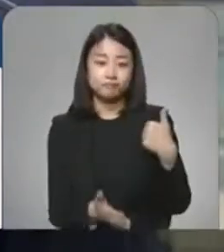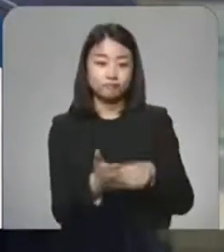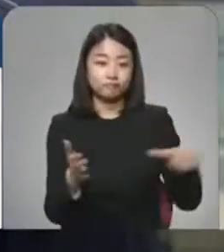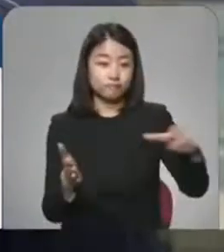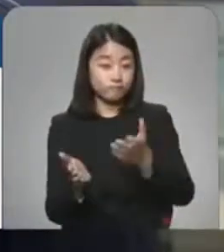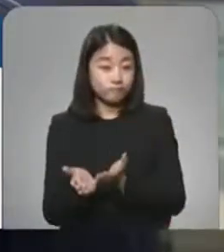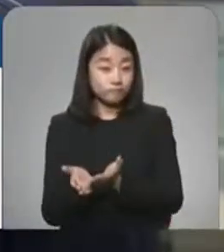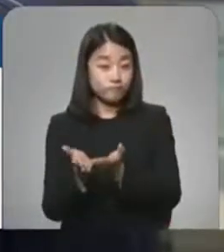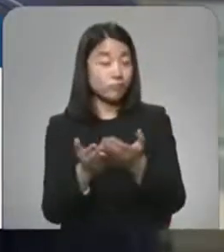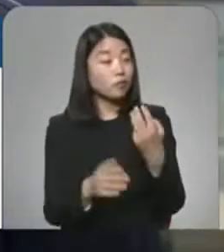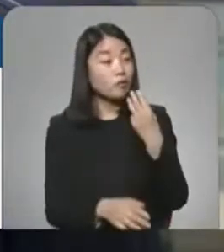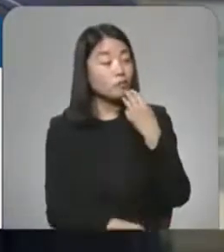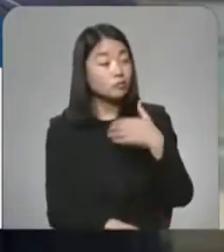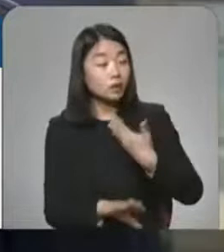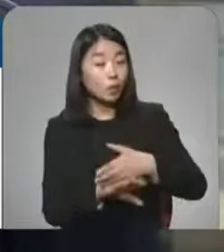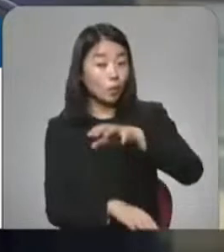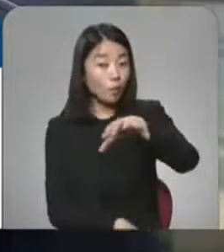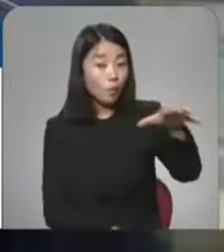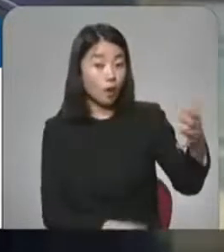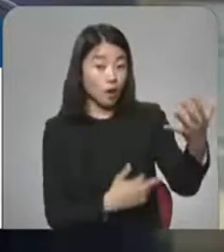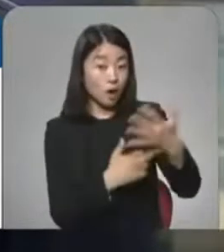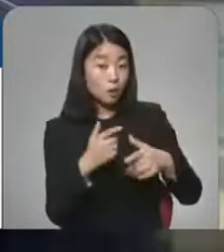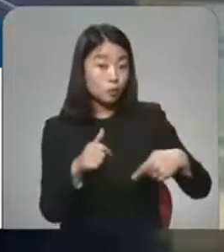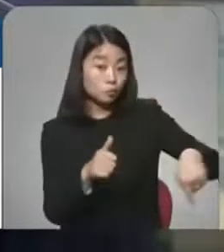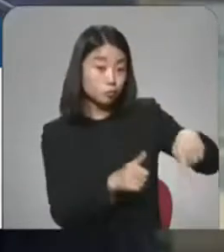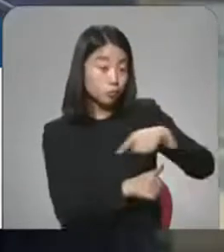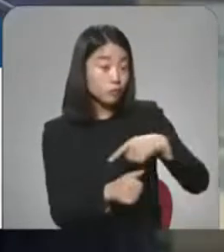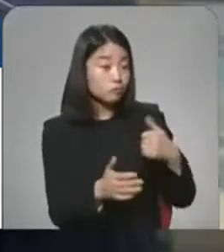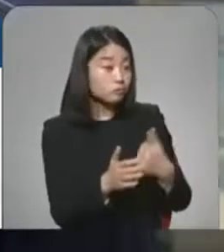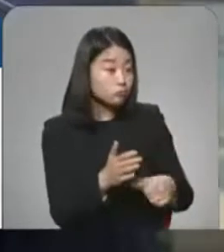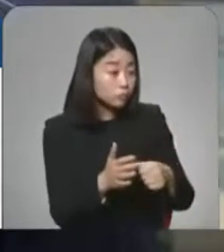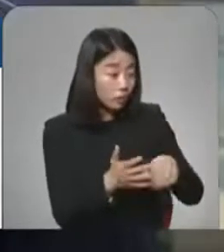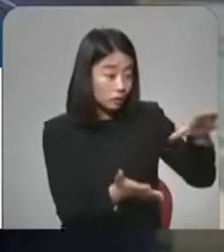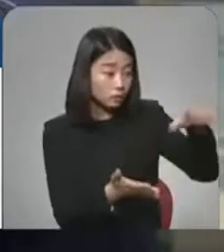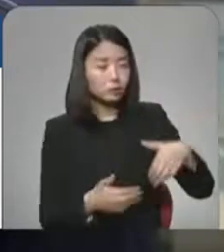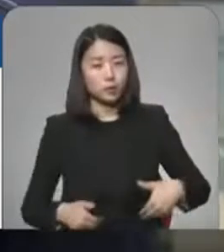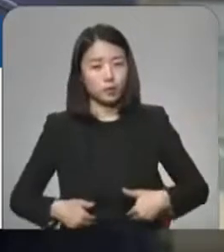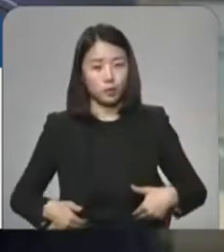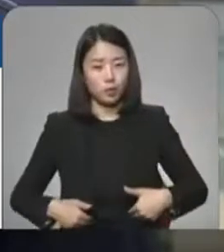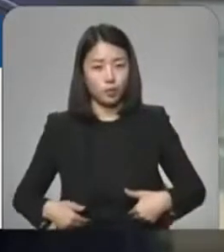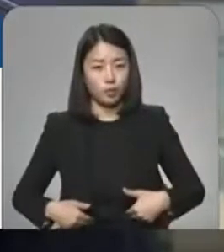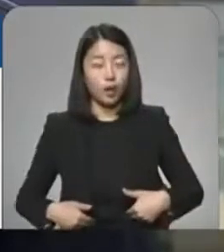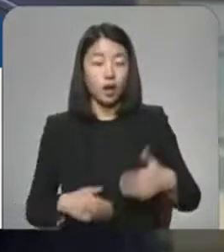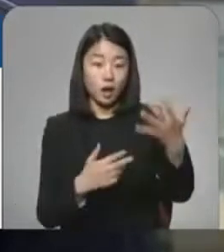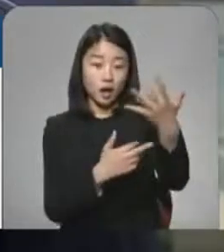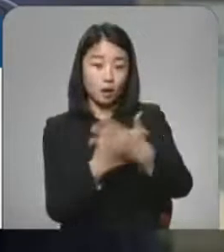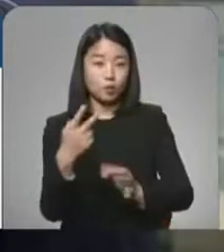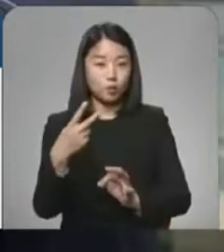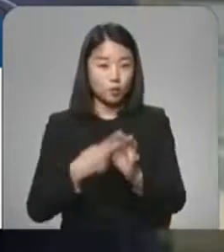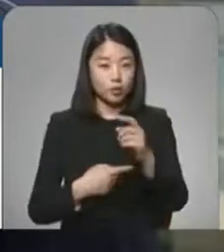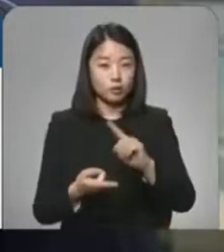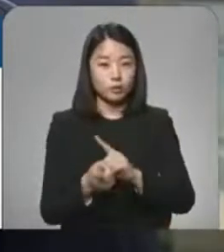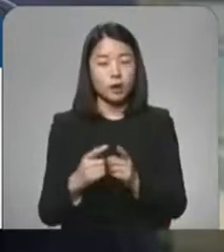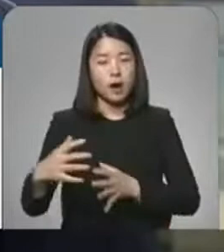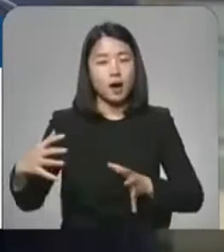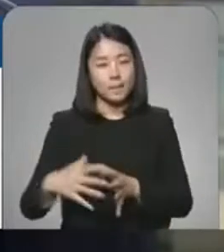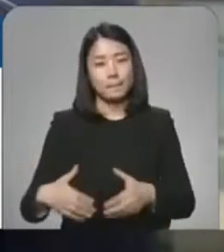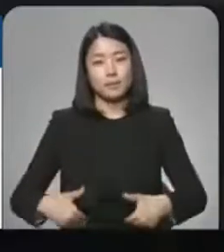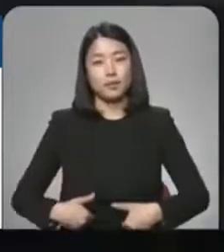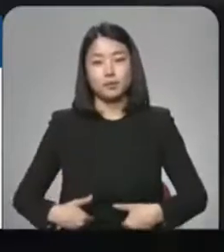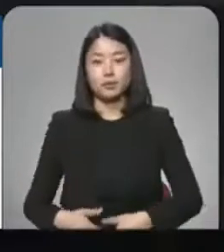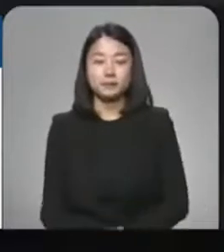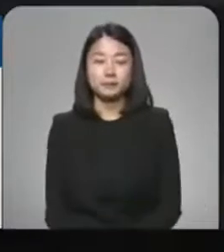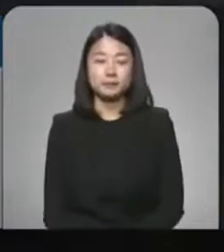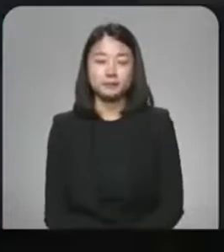수도권이나 강원도 인근 지역 물동량 확보가 필요합니다. 이를 위해서는 강원도와 동해시의 협력 체계 강화 등 유인책 마련이